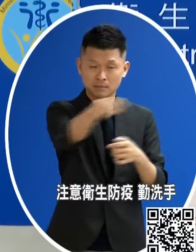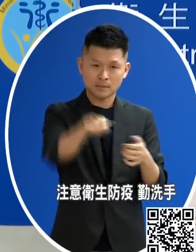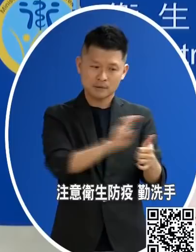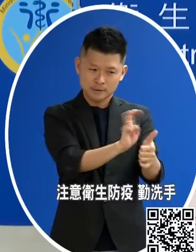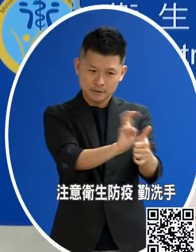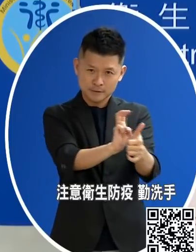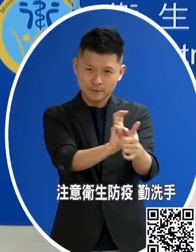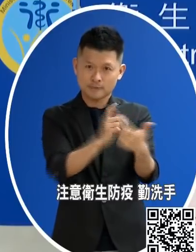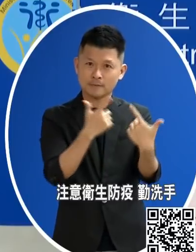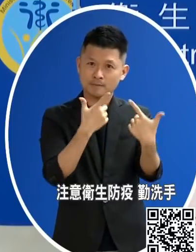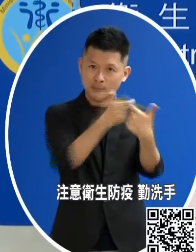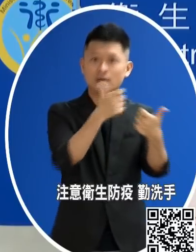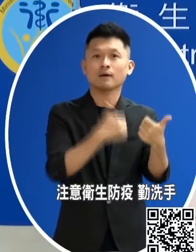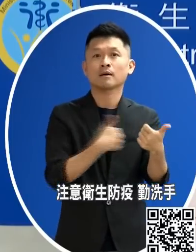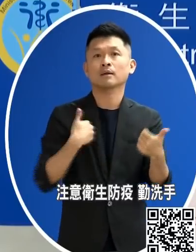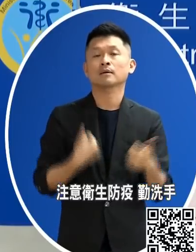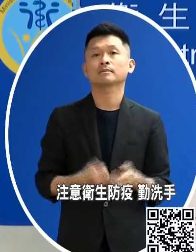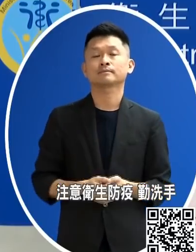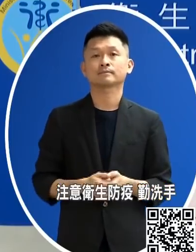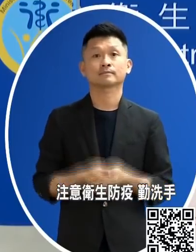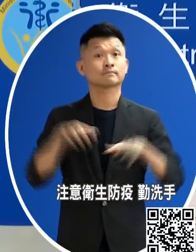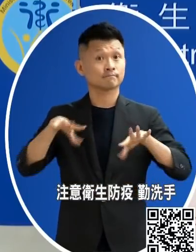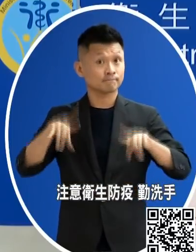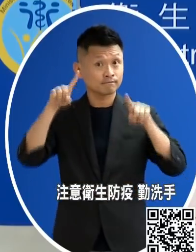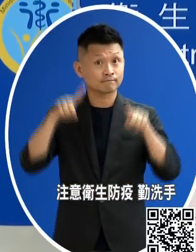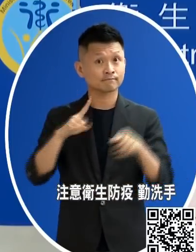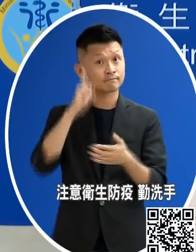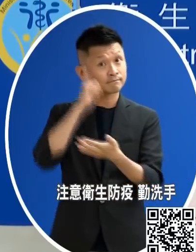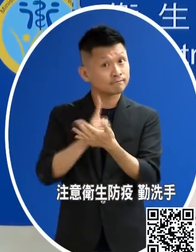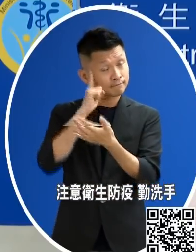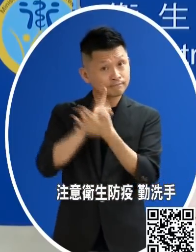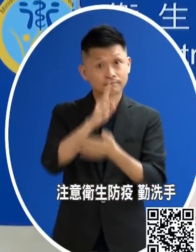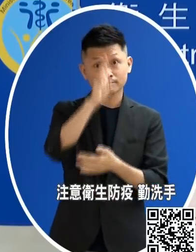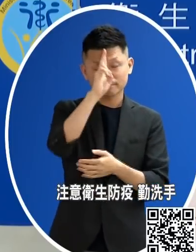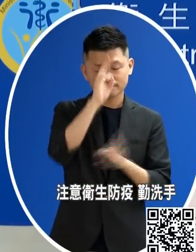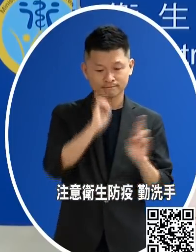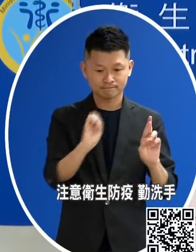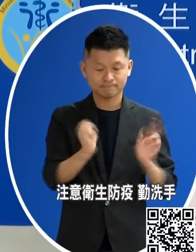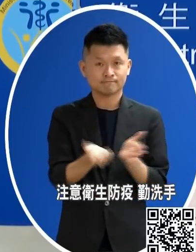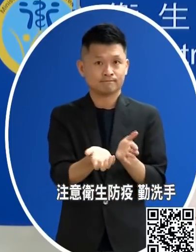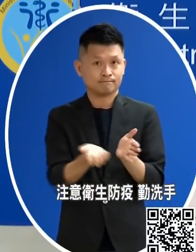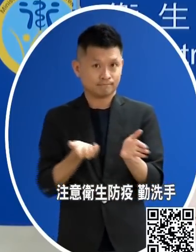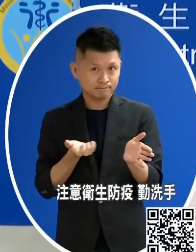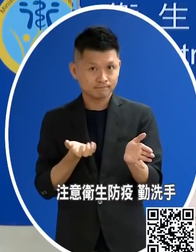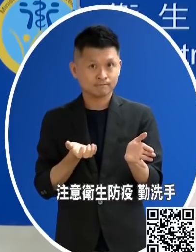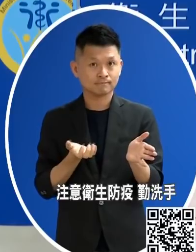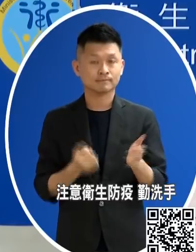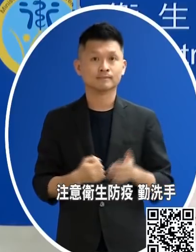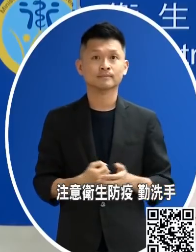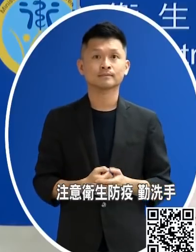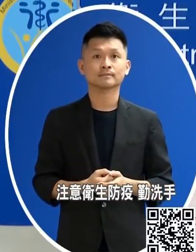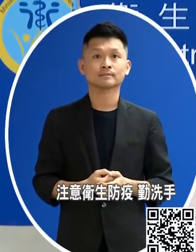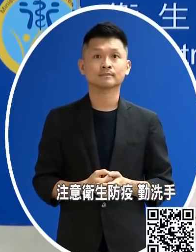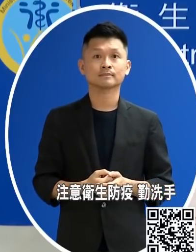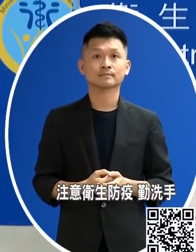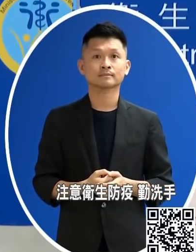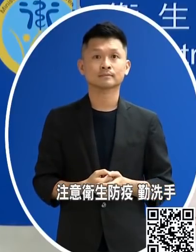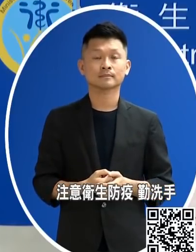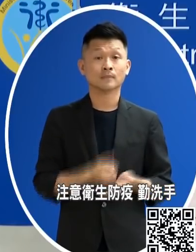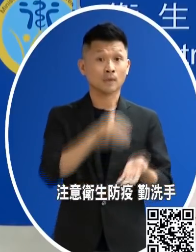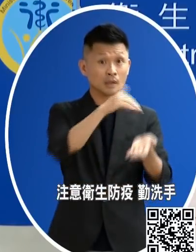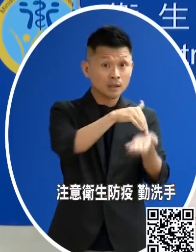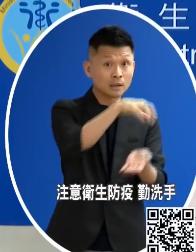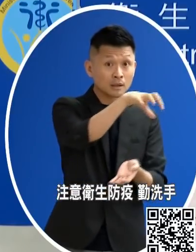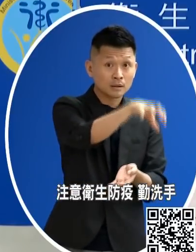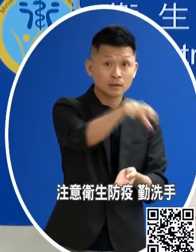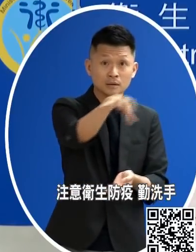的一个照护。那初步当然是会有每天的中午12点之前，那有任何